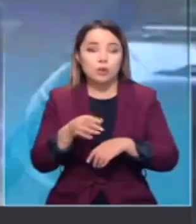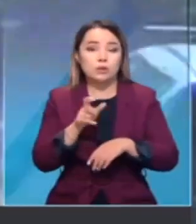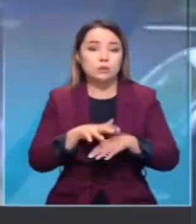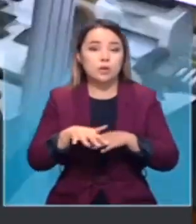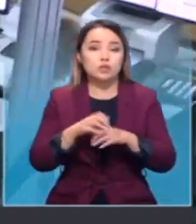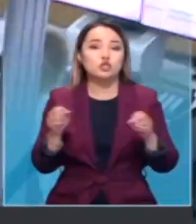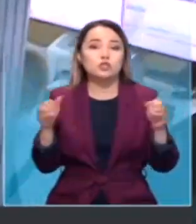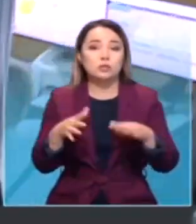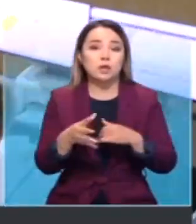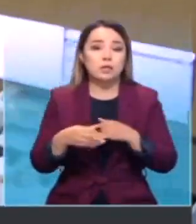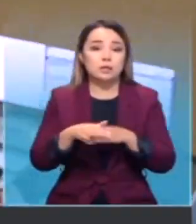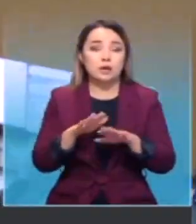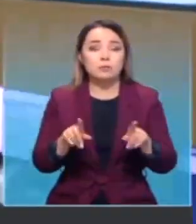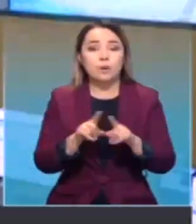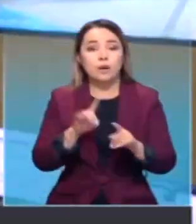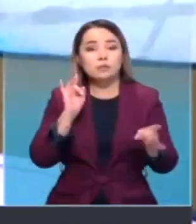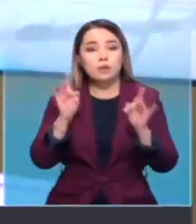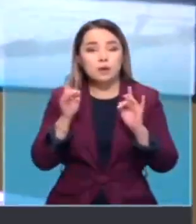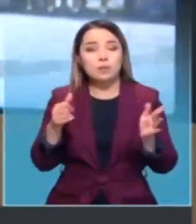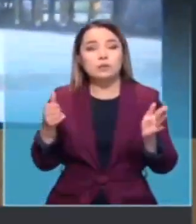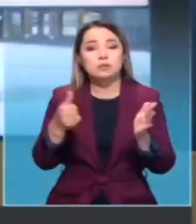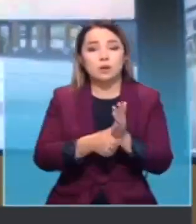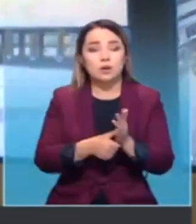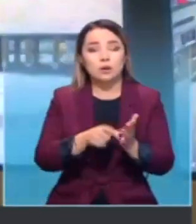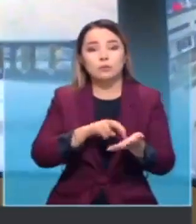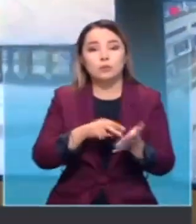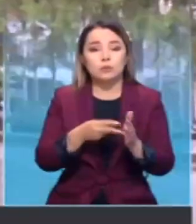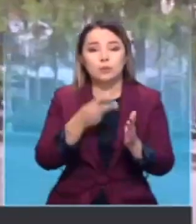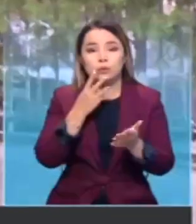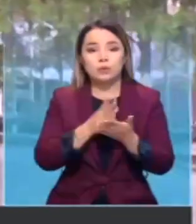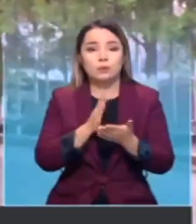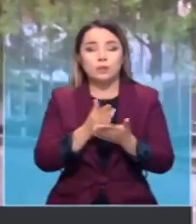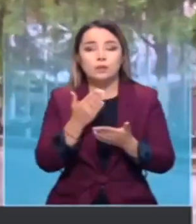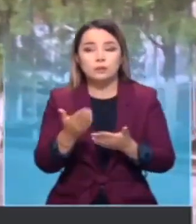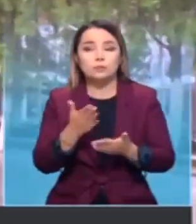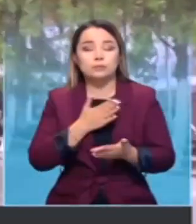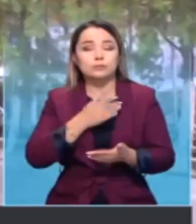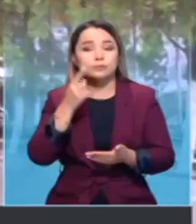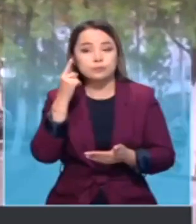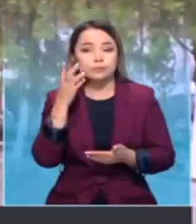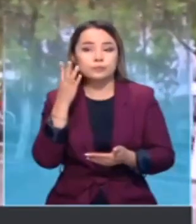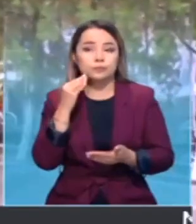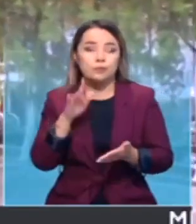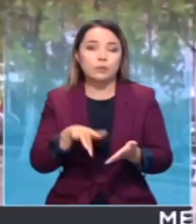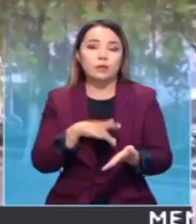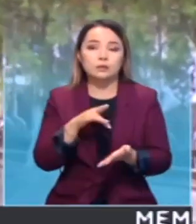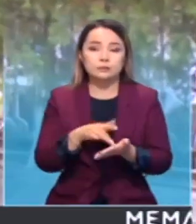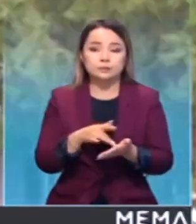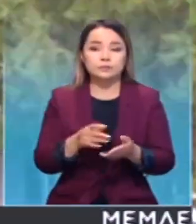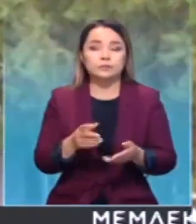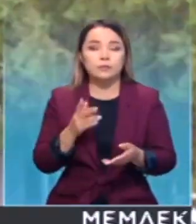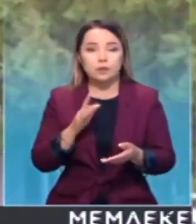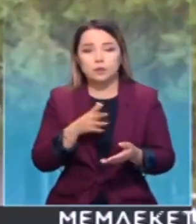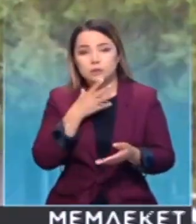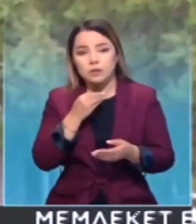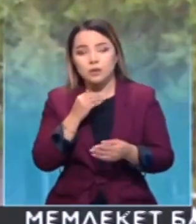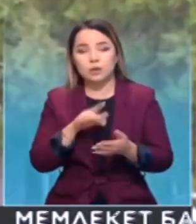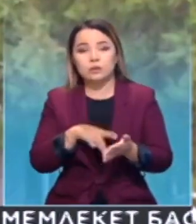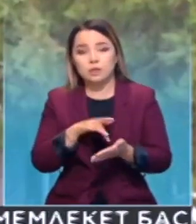көп жиналатын жерлерде дабыл батырмасын орнату көзделген. Мен ойымша Алматы қауіпті қала.